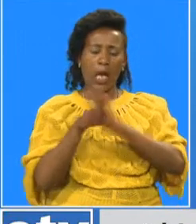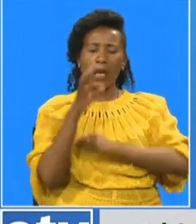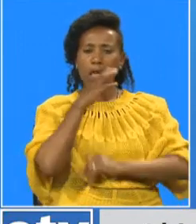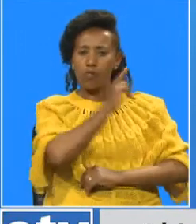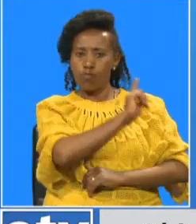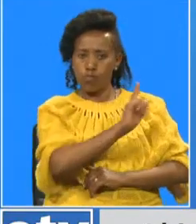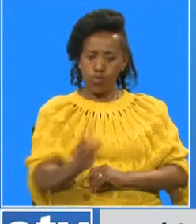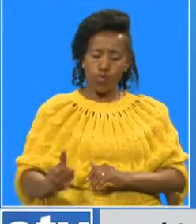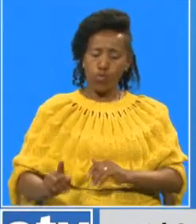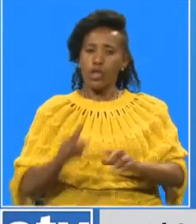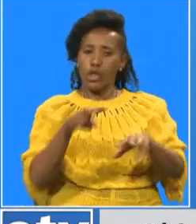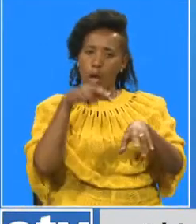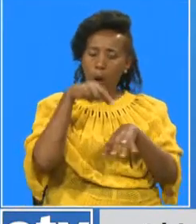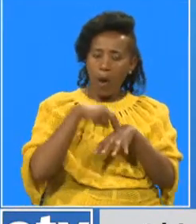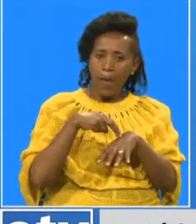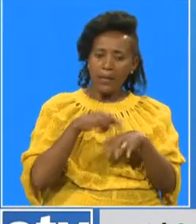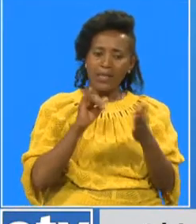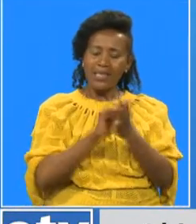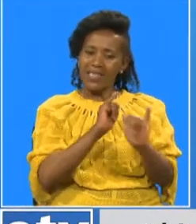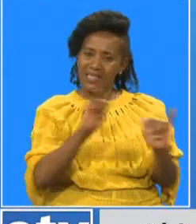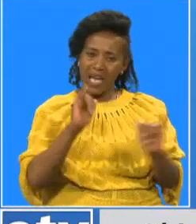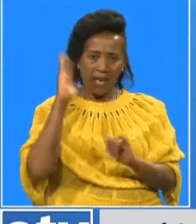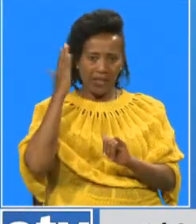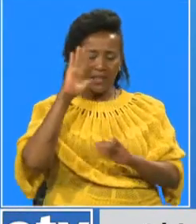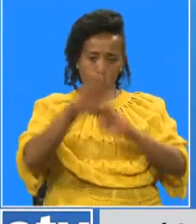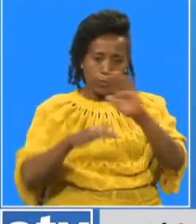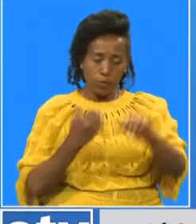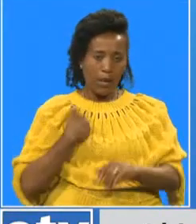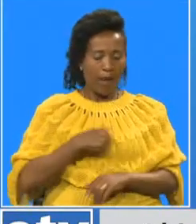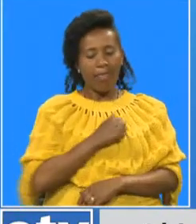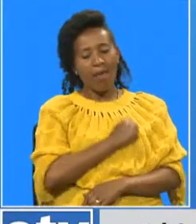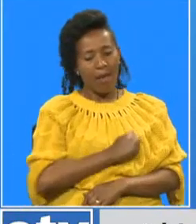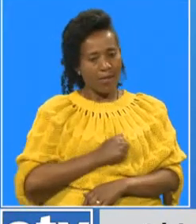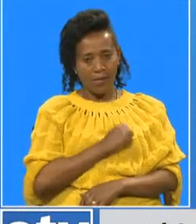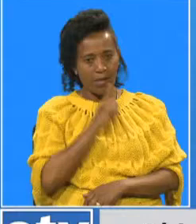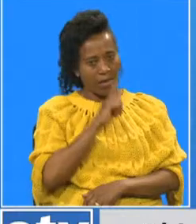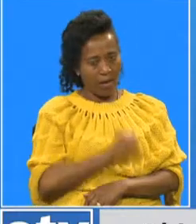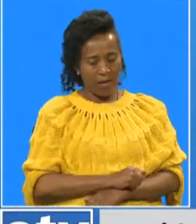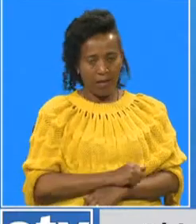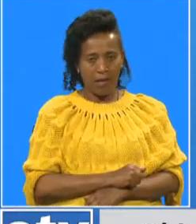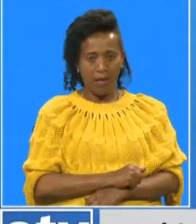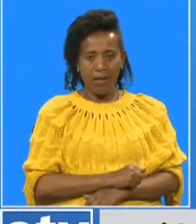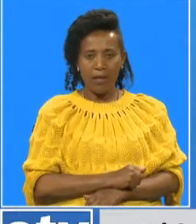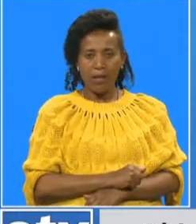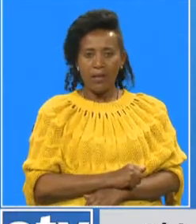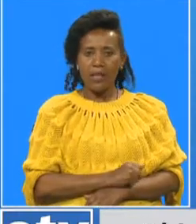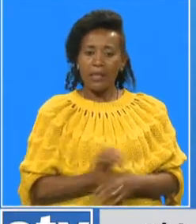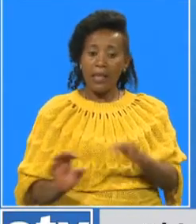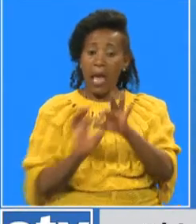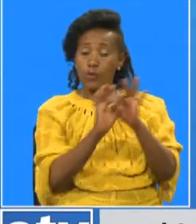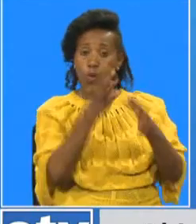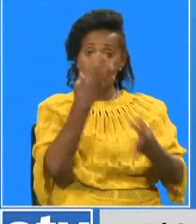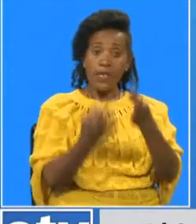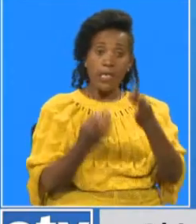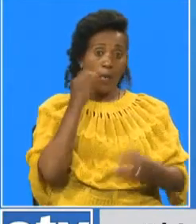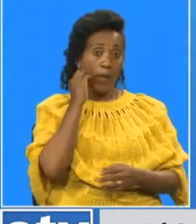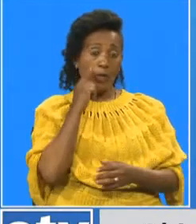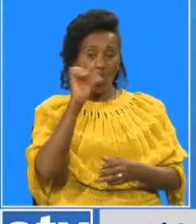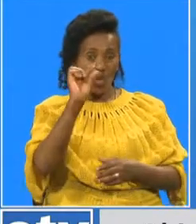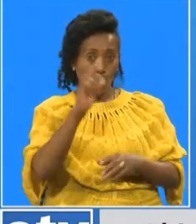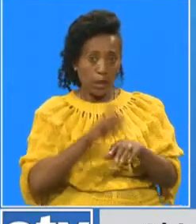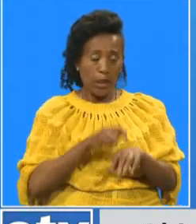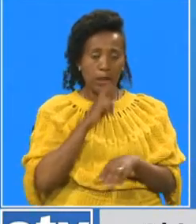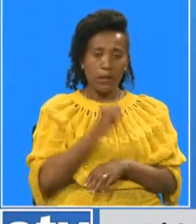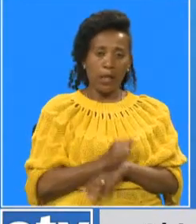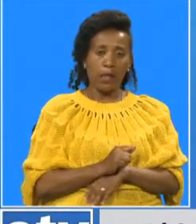ያልገቡ ተቋማት እንደዚህ አይነት እርምጃ ሲወስዱ ለኛ ያሳዝነናል። ተያይዞ ደግሞ ፍርድ ቤትም ለተወሰነ ጊዜ